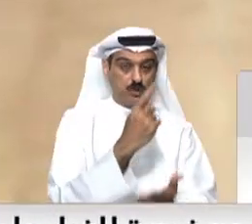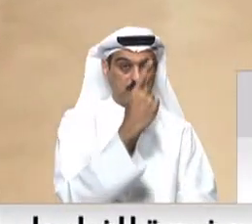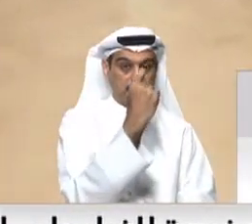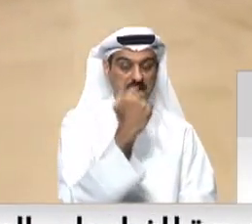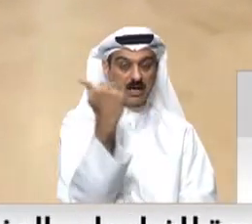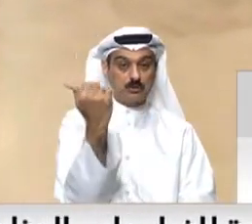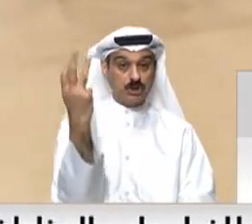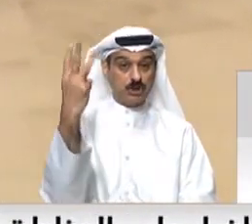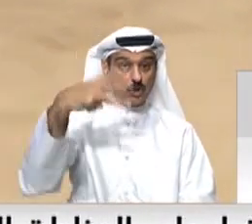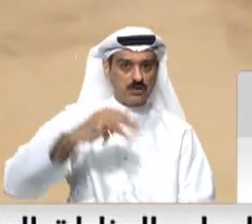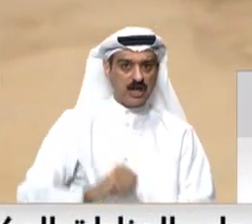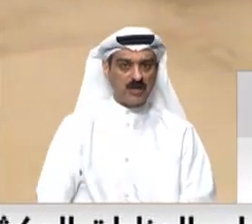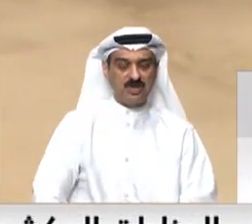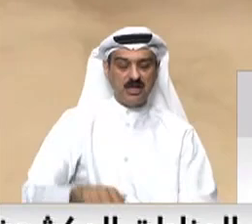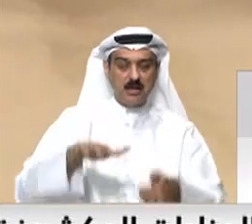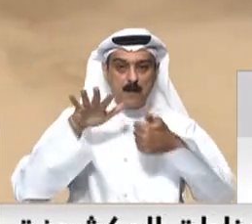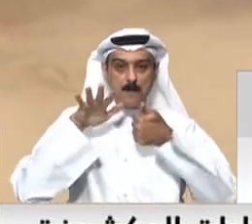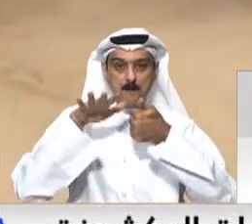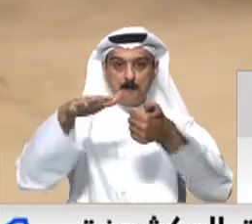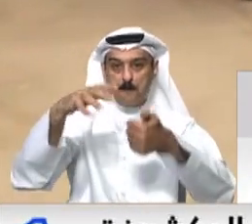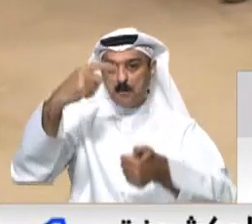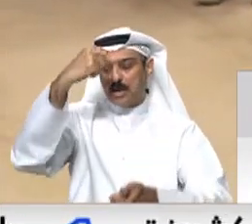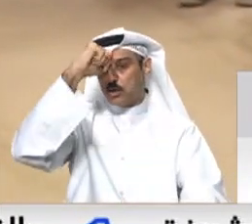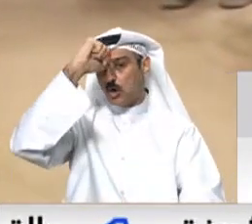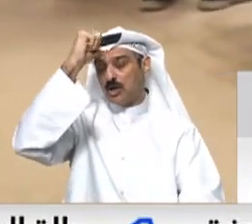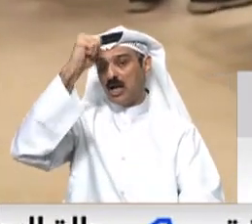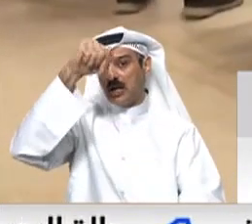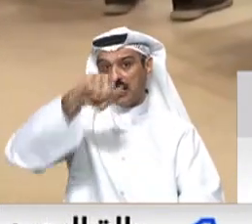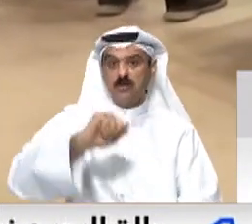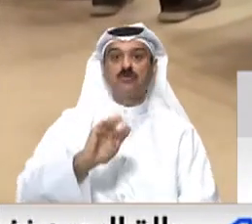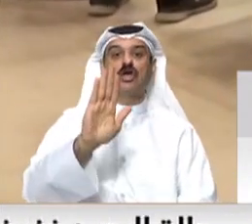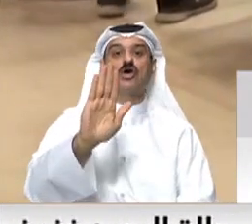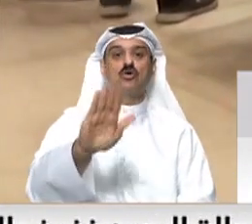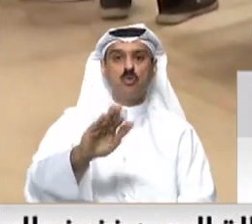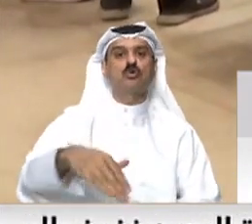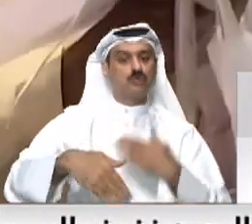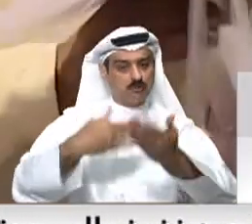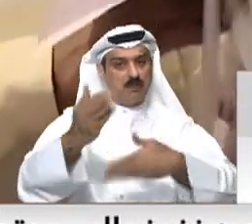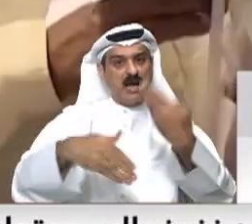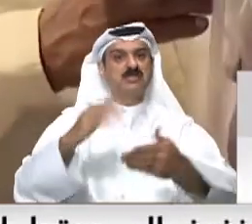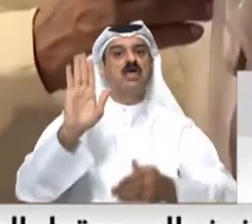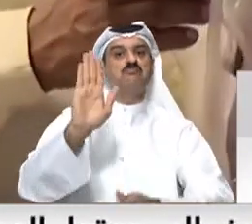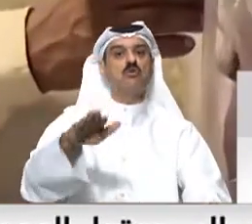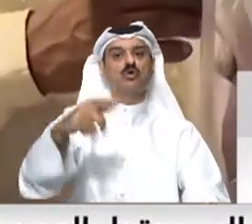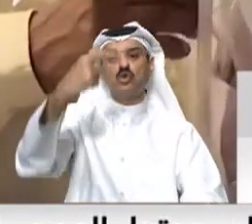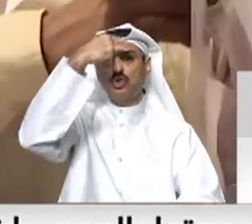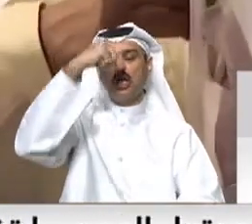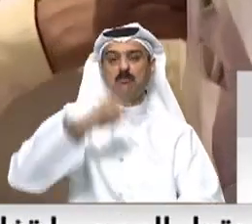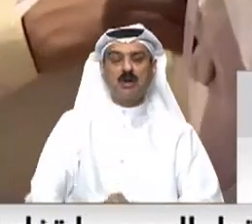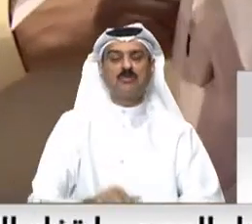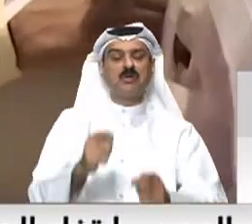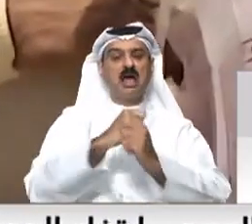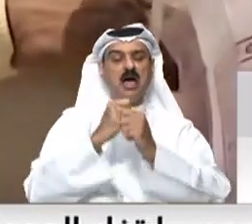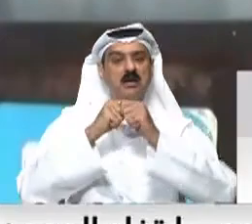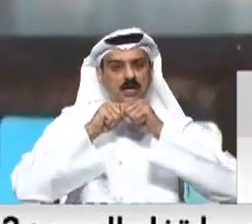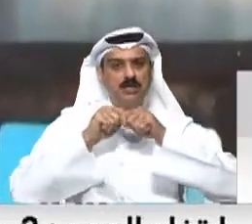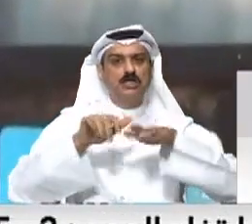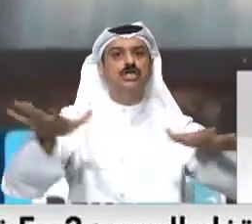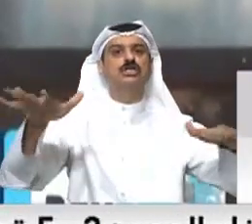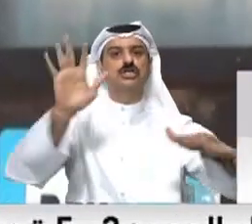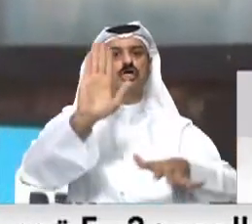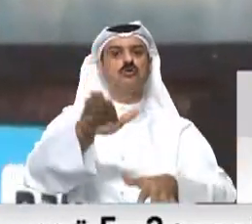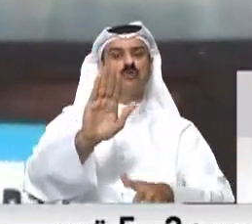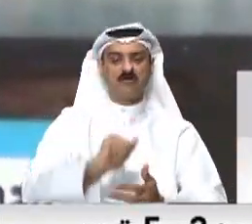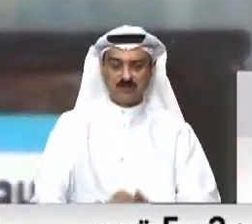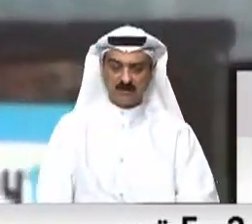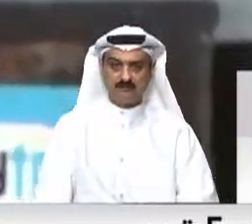مليون هندي اخر في مرحله ما قبل السكري ومقدمات السكري هي المرحله التي تسبق حدوث المرض فعليا